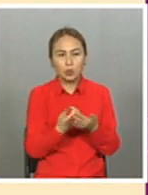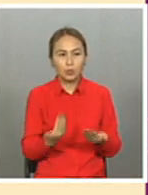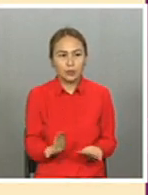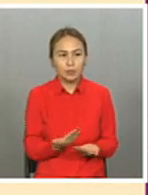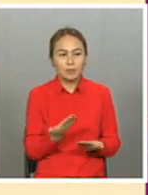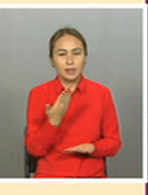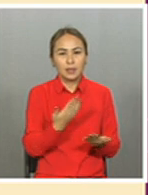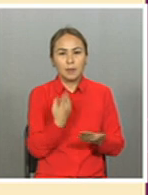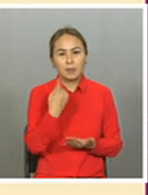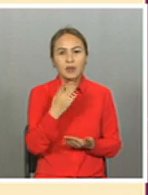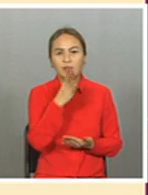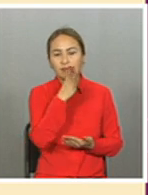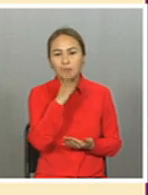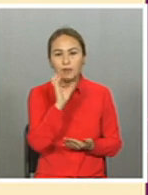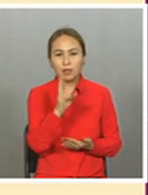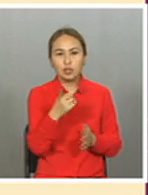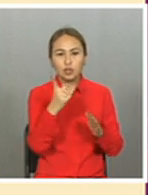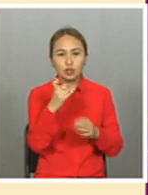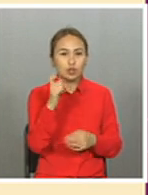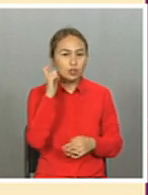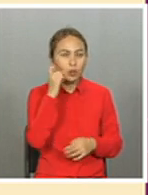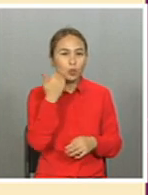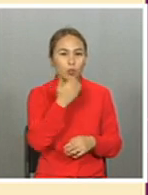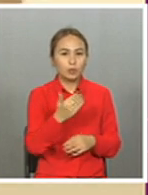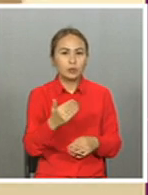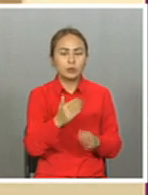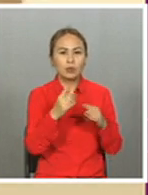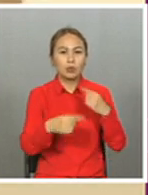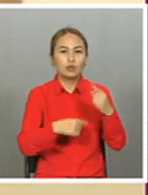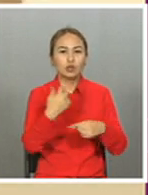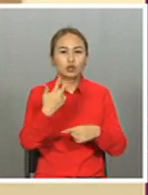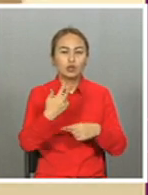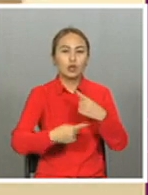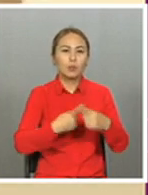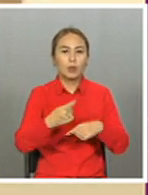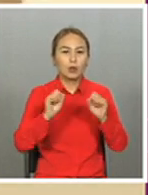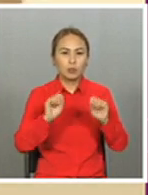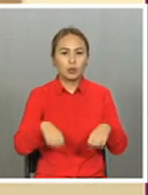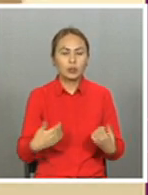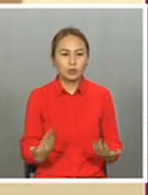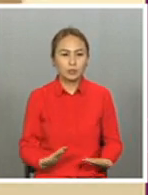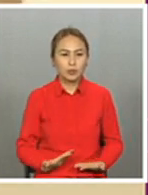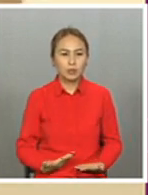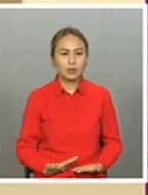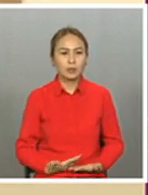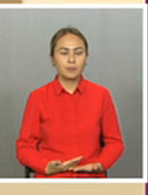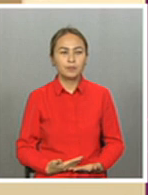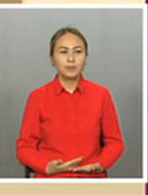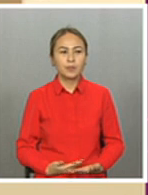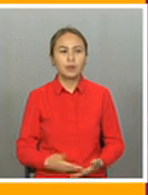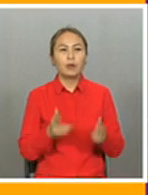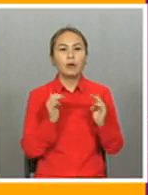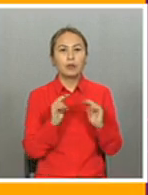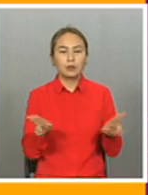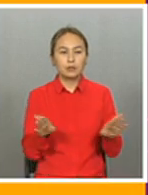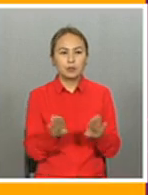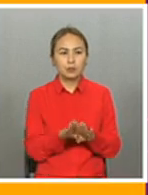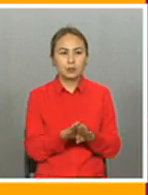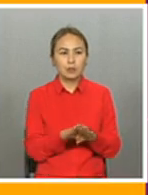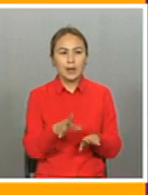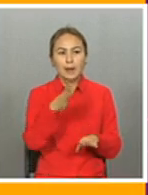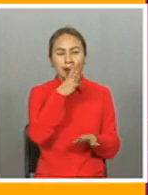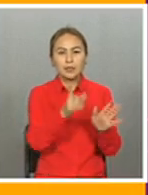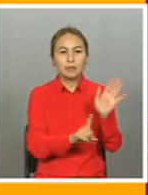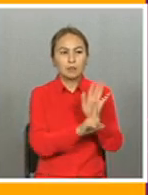бір ғасырда 300 жыл болса, онда 3 ұрпақ өмір сүреді деуге болады. Ол қалай сонда? Ғасырдың